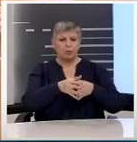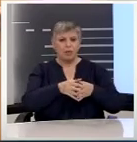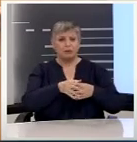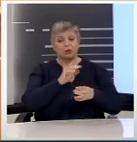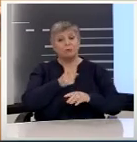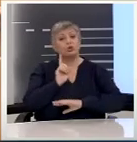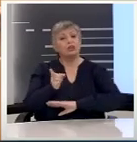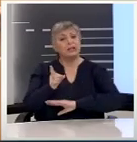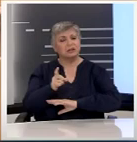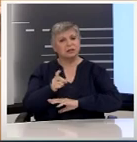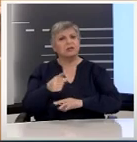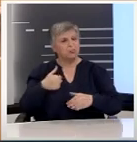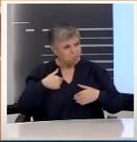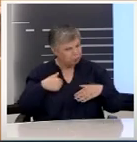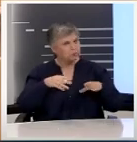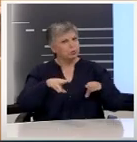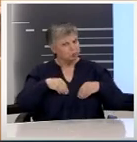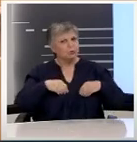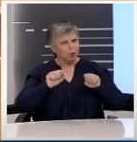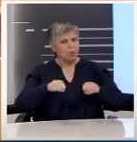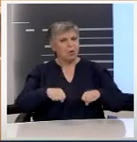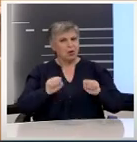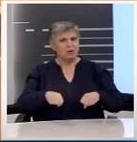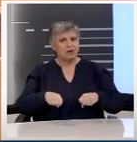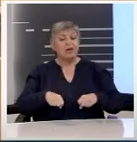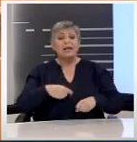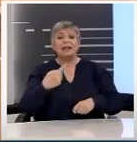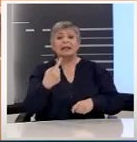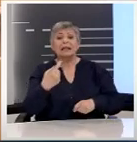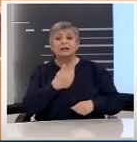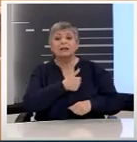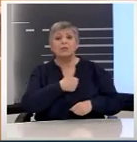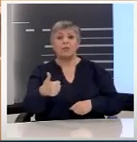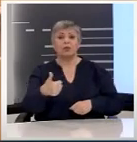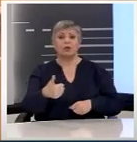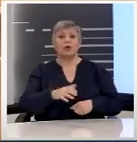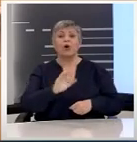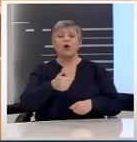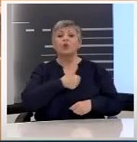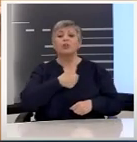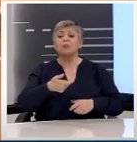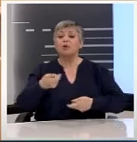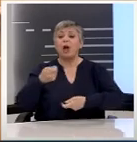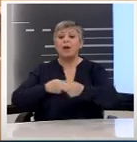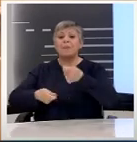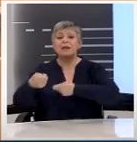θα πρέπει να τον αποδεχτείτε, να κάνετε κριτική και να μην σύρεστε πίσω από επιχειρηματικά